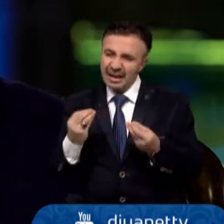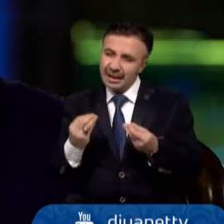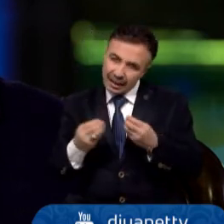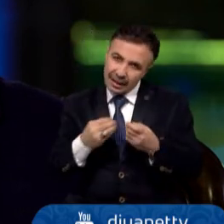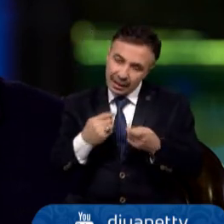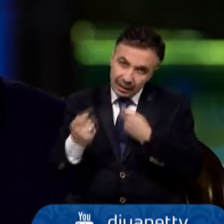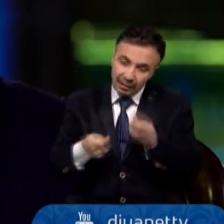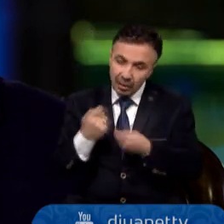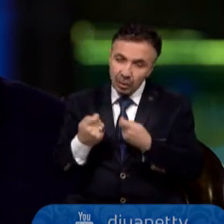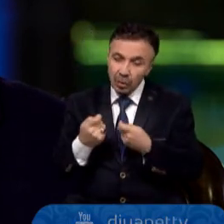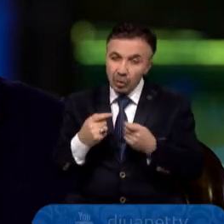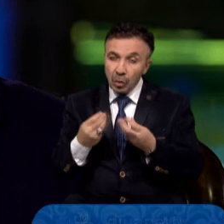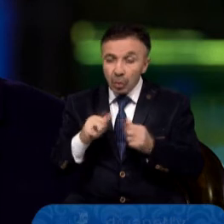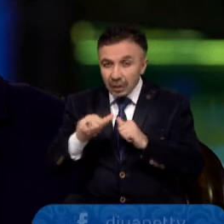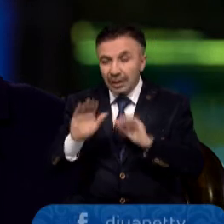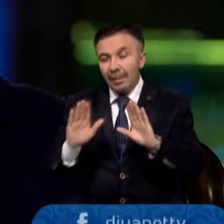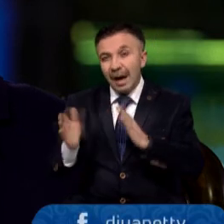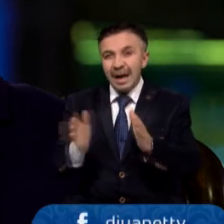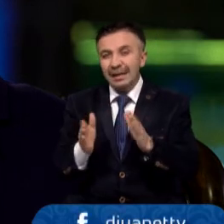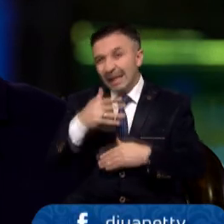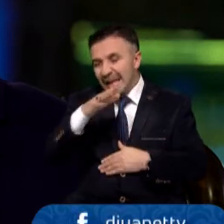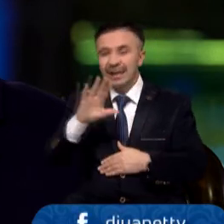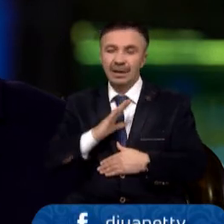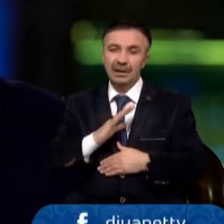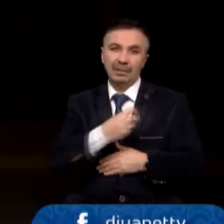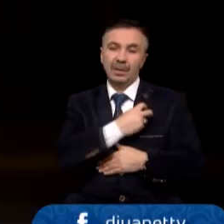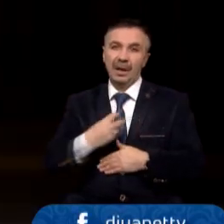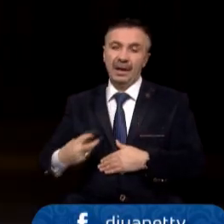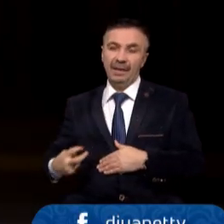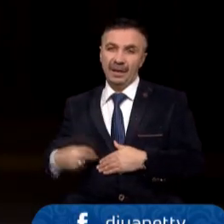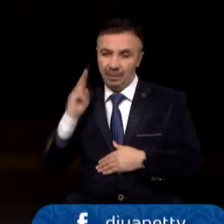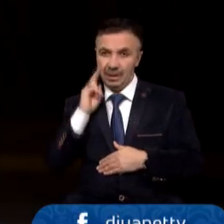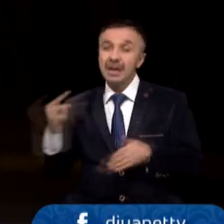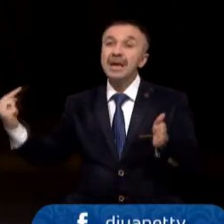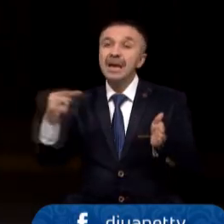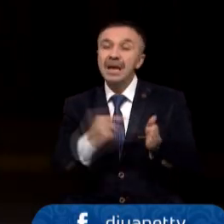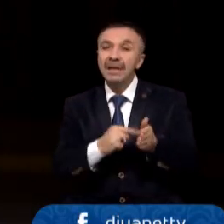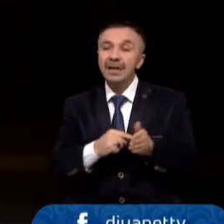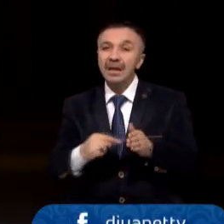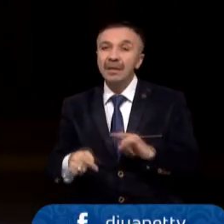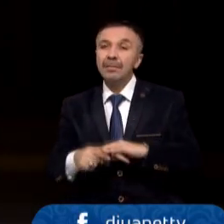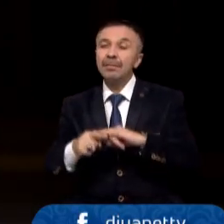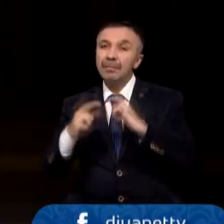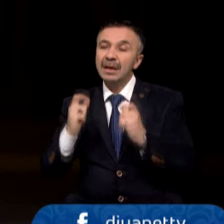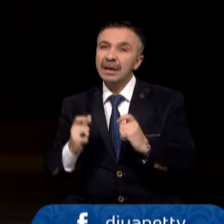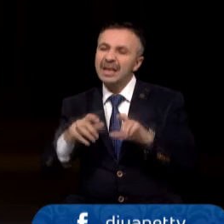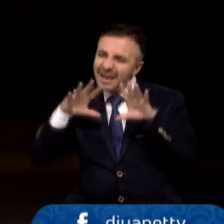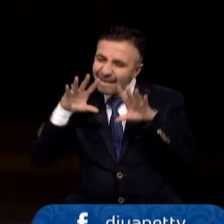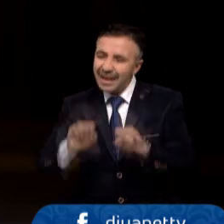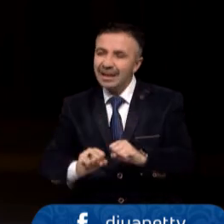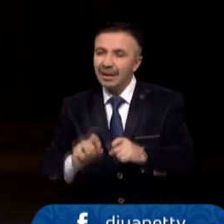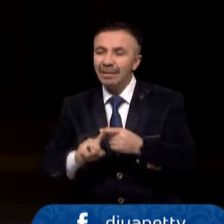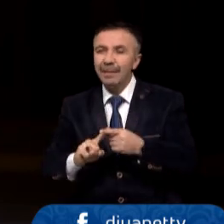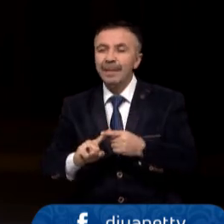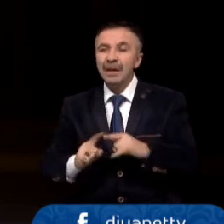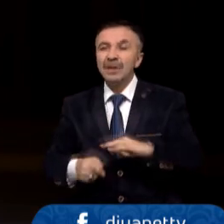Fakat çok uzaktı arada deniz vardır bu Peygamber Efendimiz'in hedefi Mekke'yi